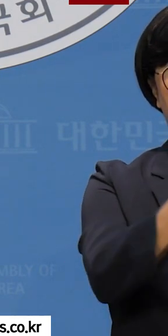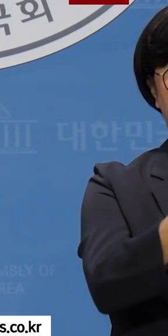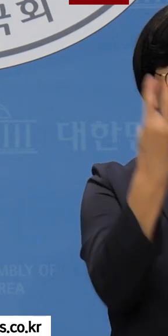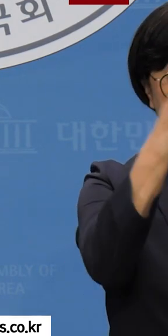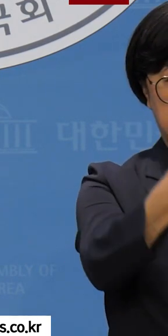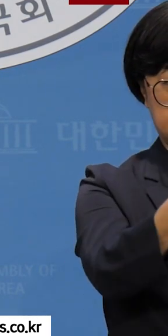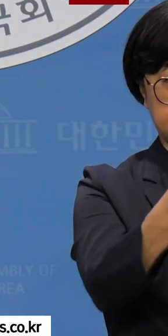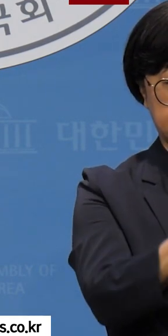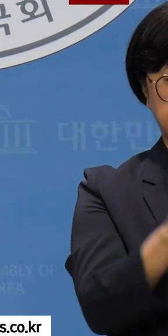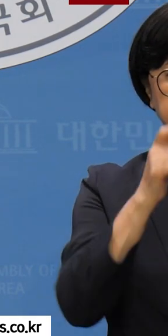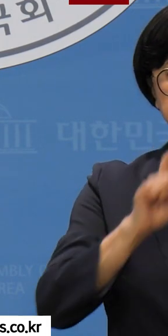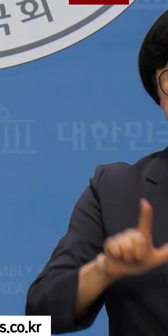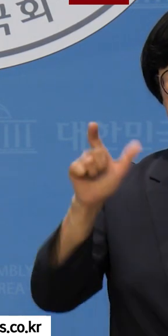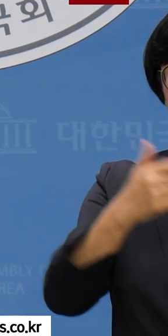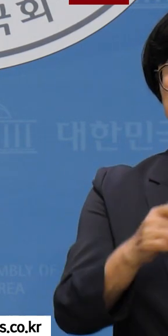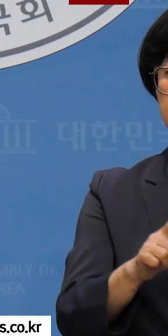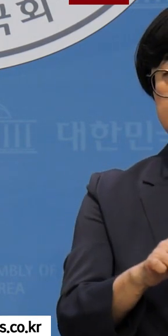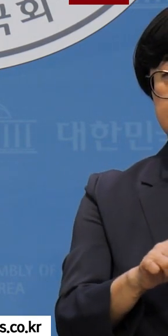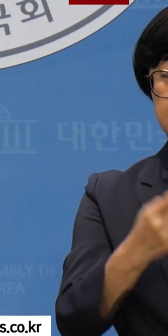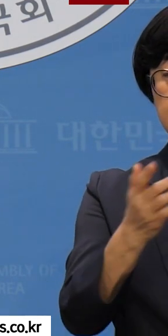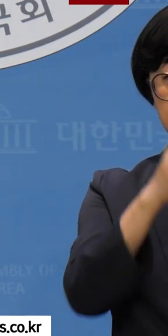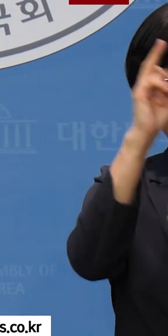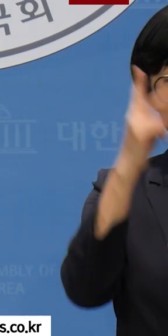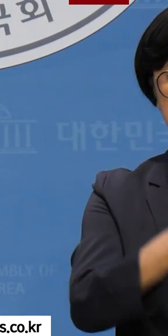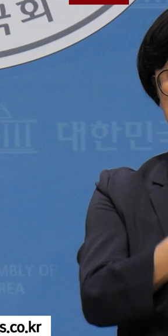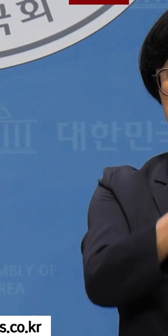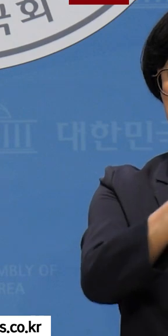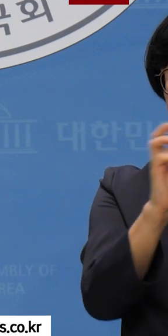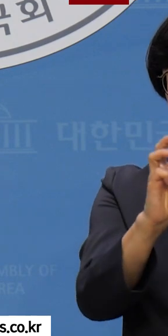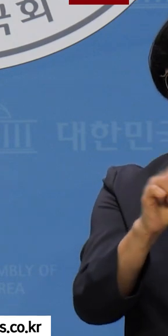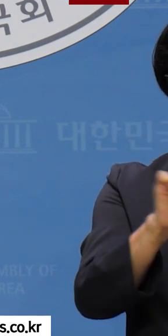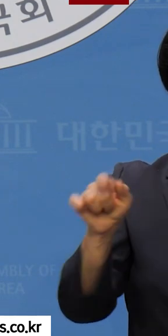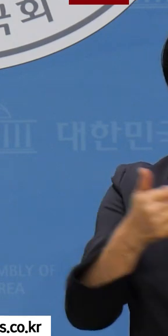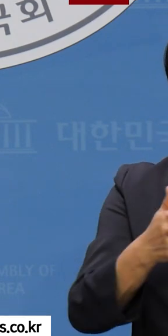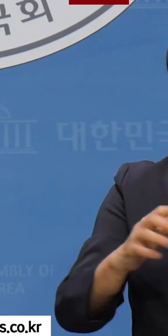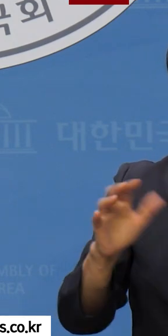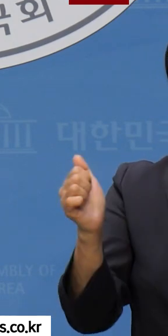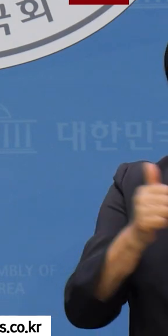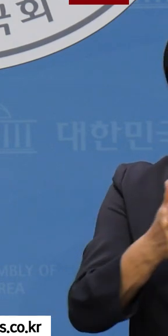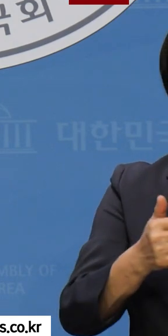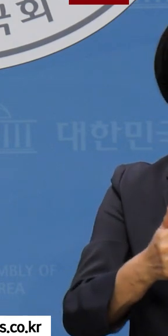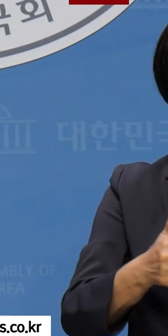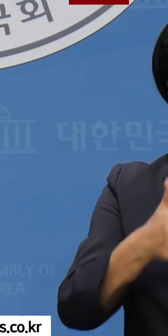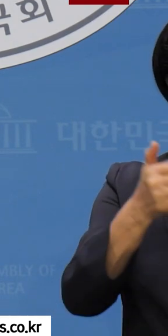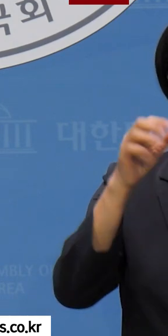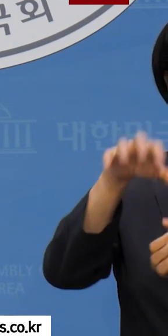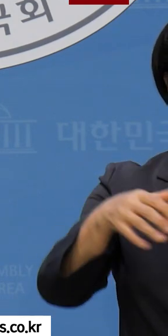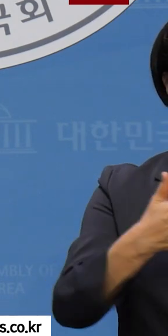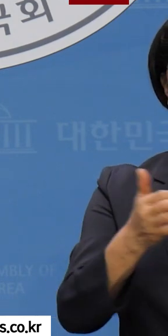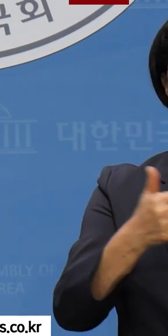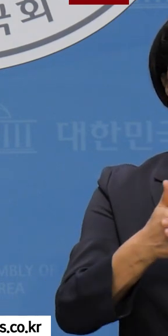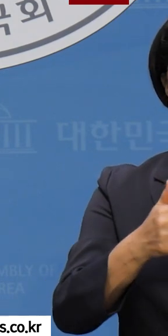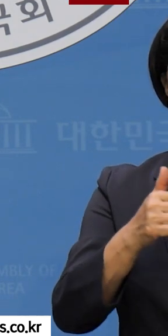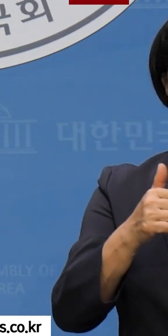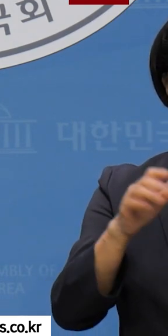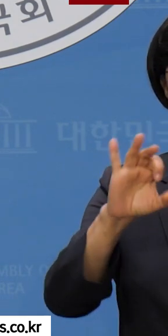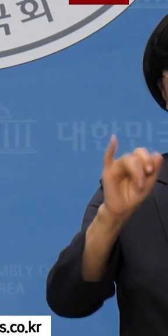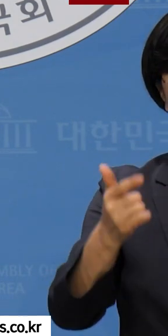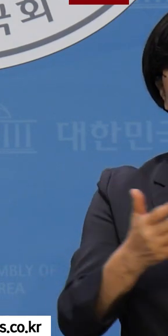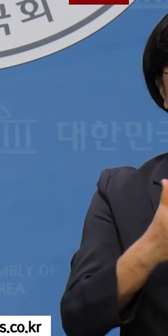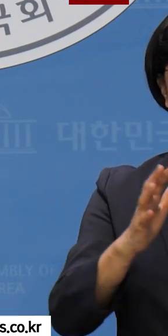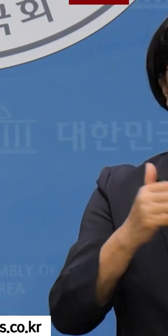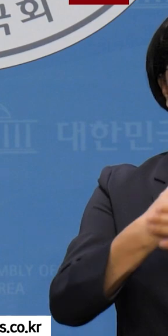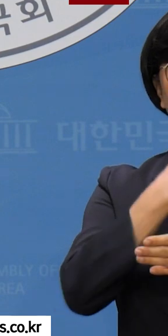입법조사처는 수요일 11월 1일 오후 1시 30분부터 의원회관 제2소회실에서 인재근 의원실과